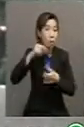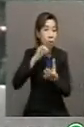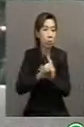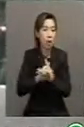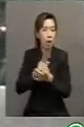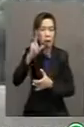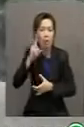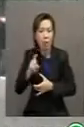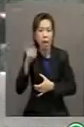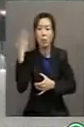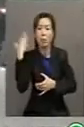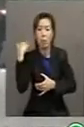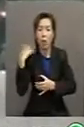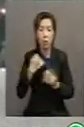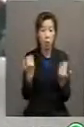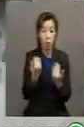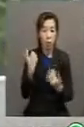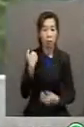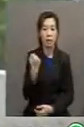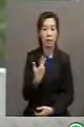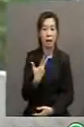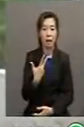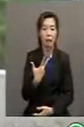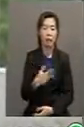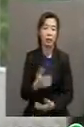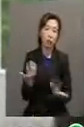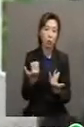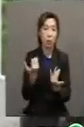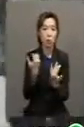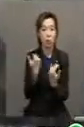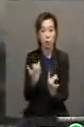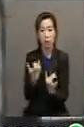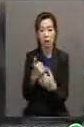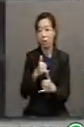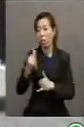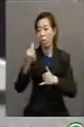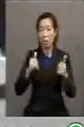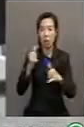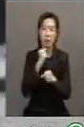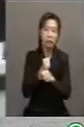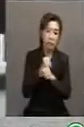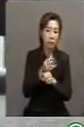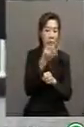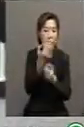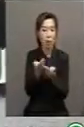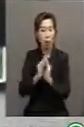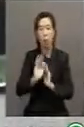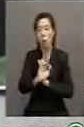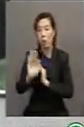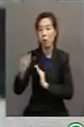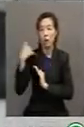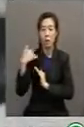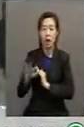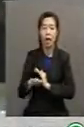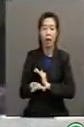จะเสียชีวิตไปส่วนลูกๆมี3คนฮะก็เข้าใจลูกๆว่าตอนนี้ทุกคนก็ต้องแยกย้ายไปมีครอบครัว